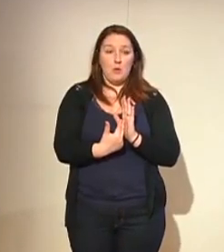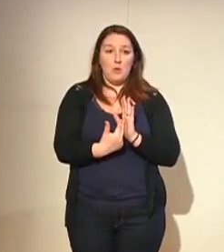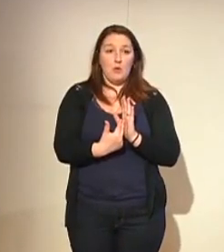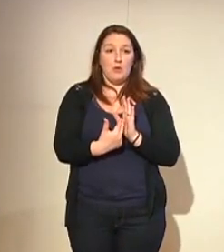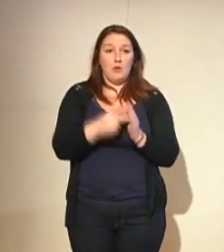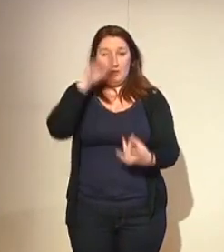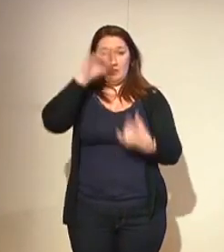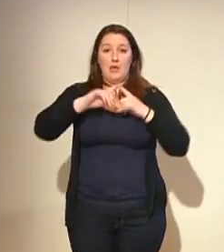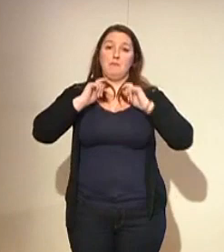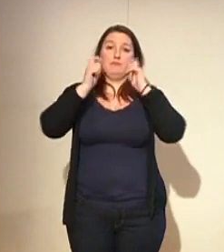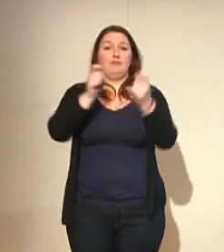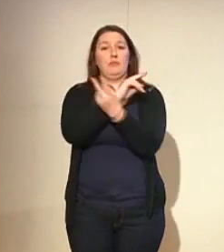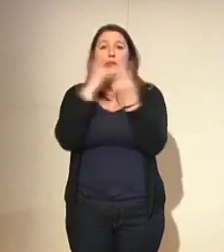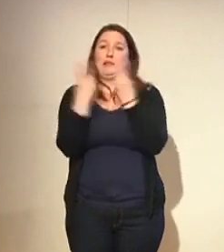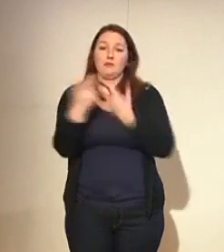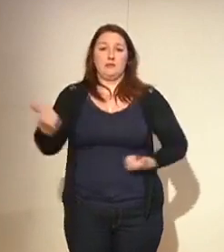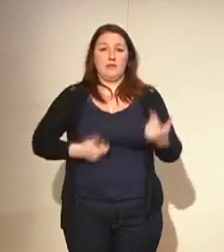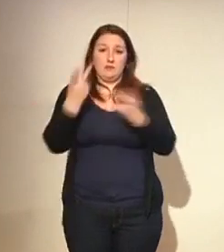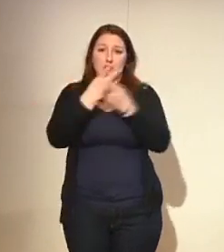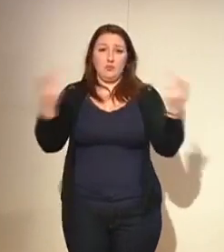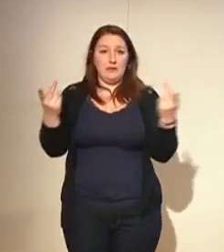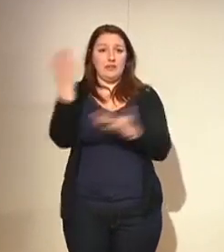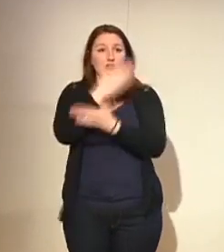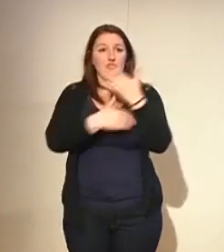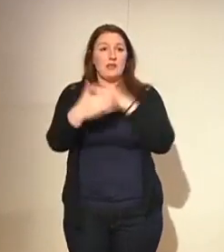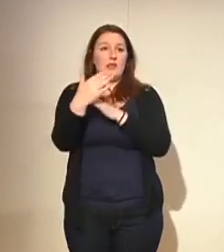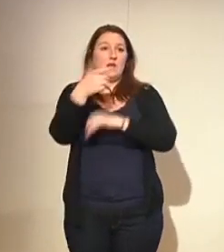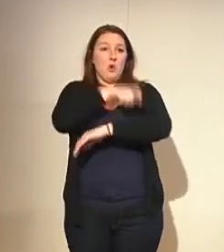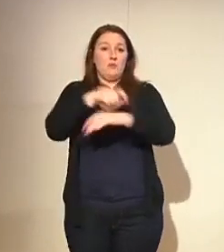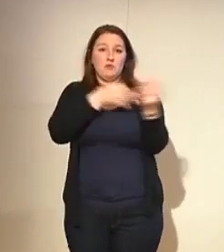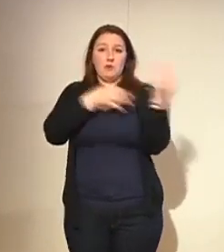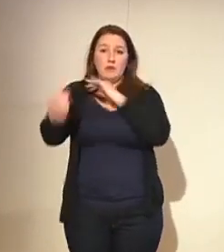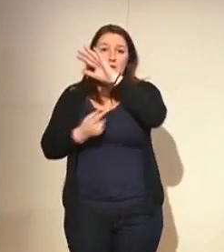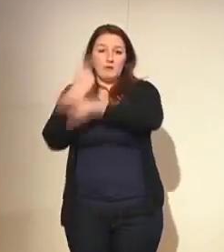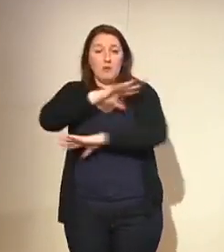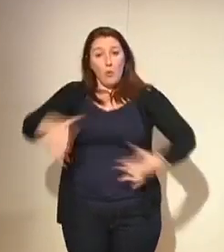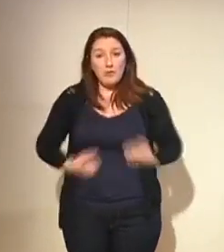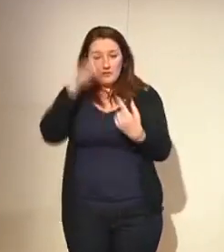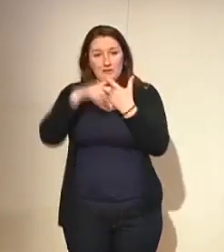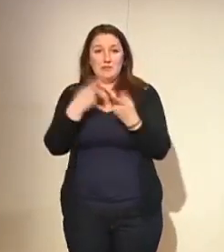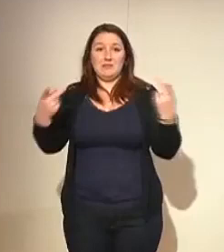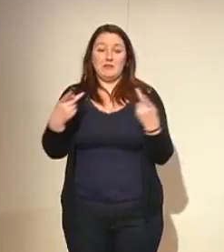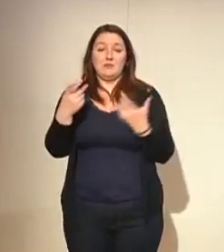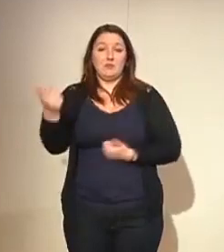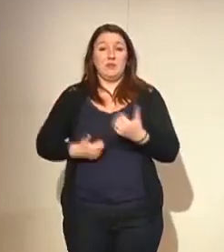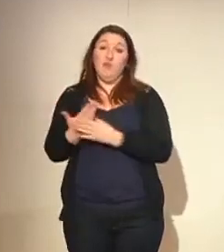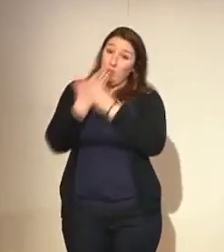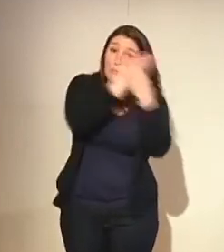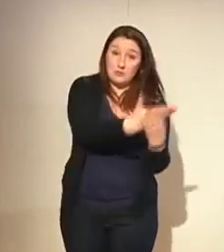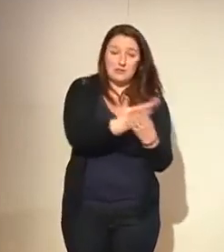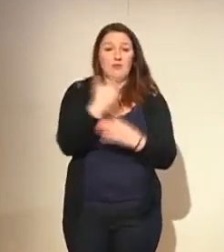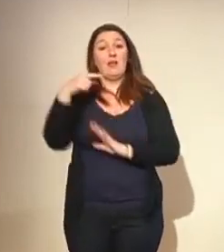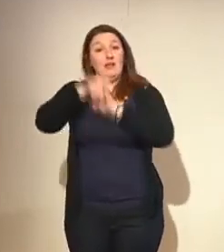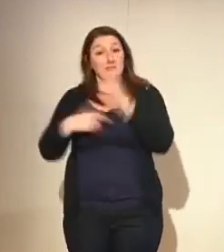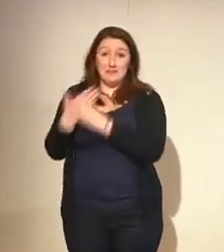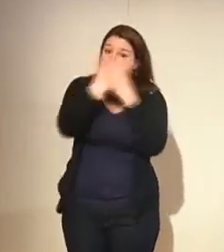pour les délégations de service public dans les commissions à caractère permanent compétente pour les délégations de service public et que les dépôts des ces listes devont